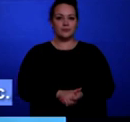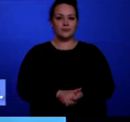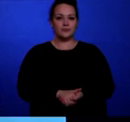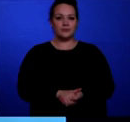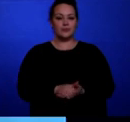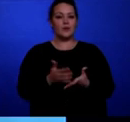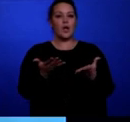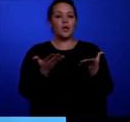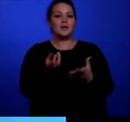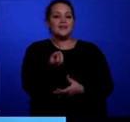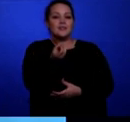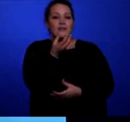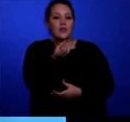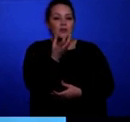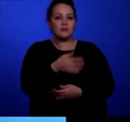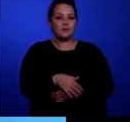Какие цветы?